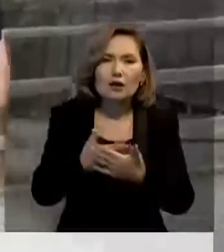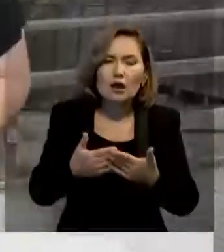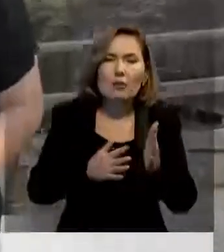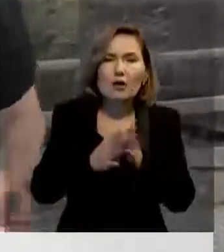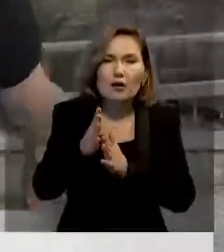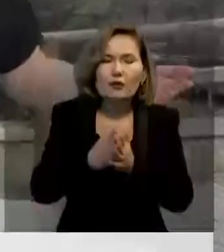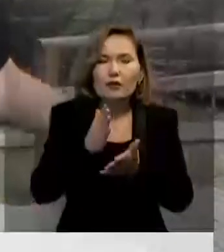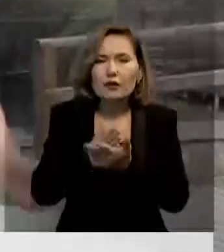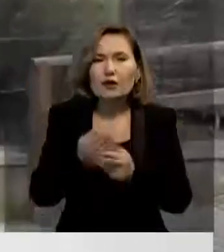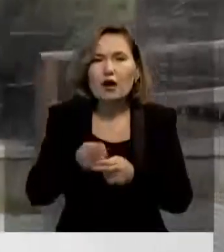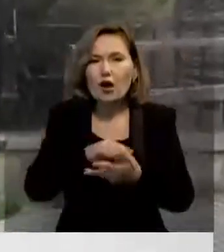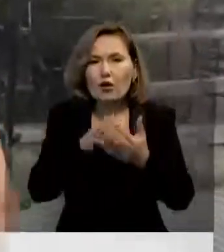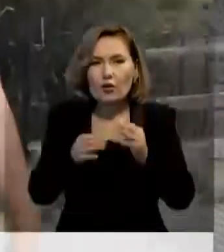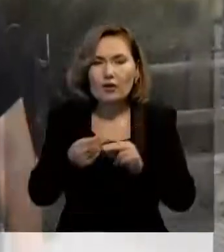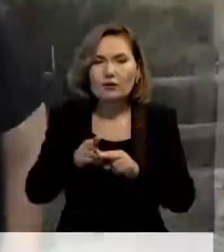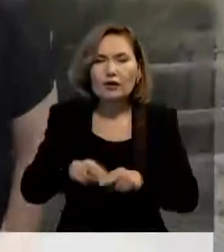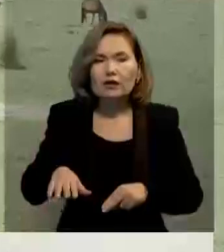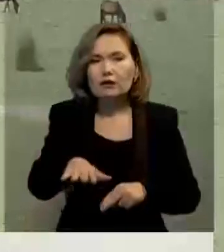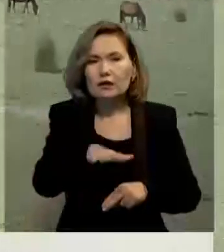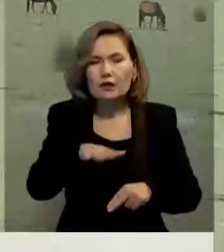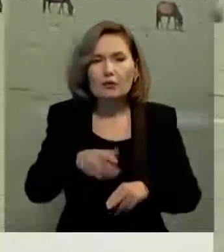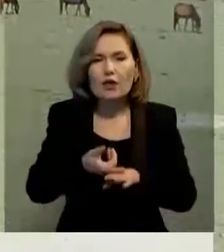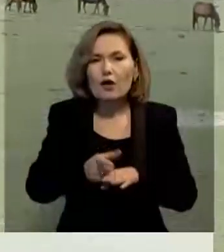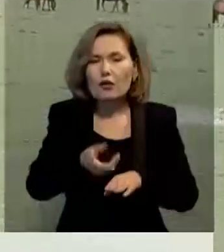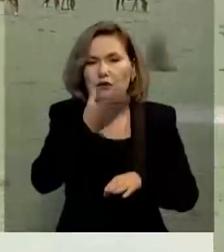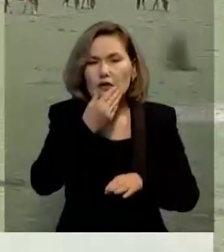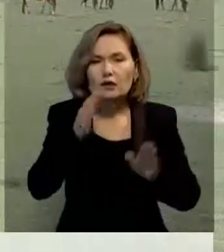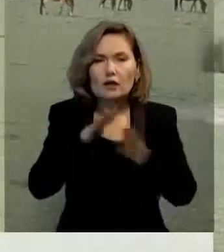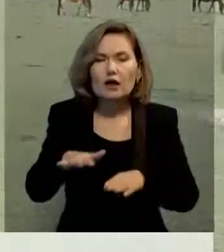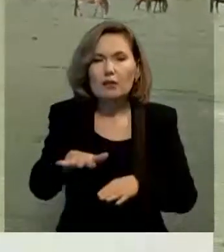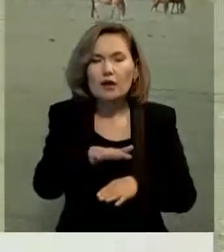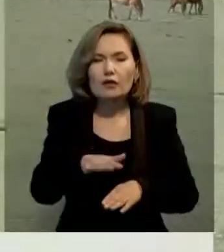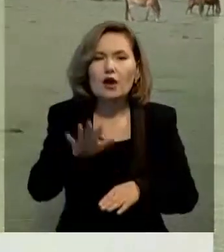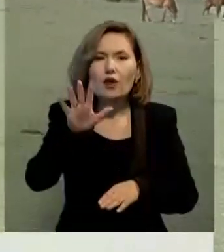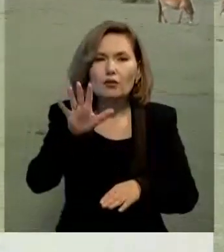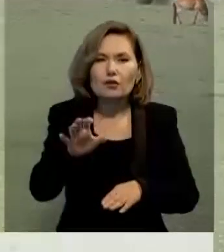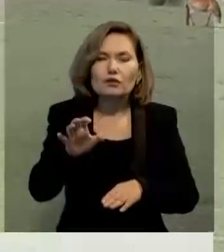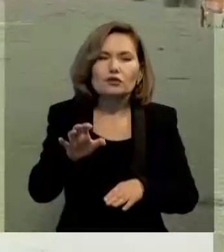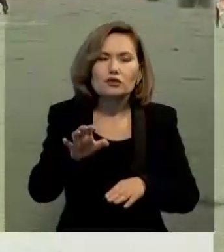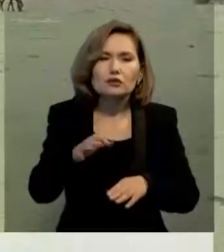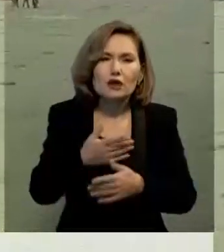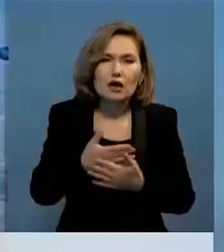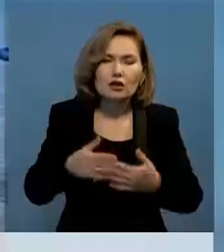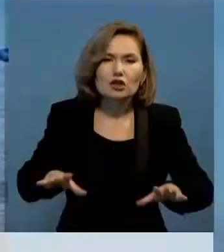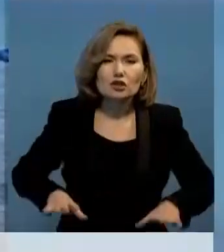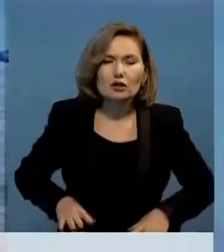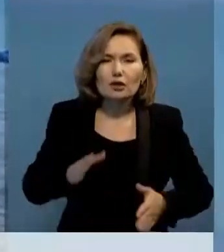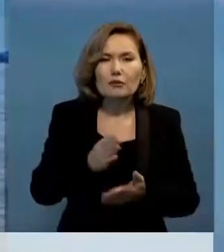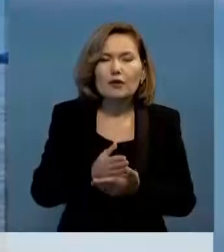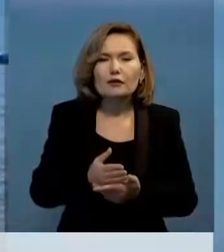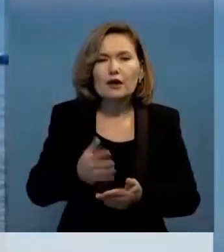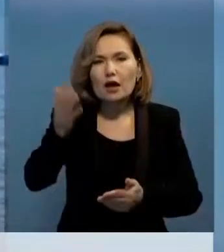бар, және де осы төңіректе табиғи ортада еркін жүрген 500-ге жоқ жабайы жылқы бар. Қара